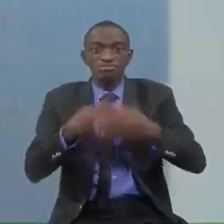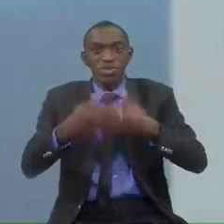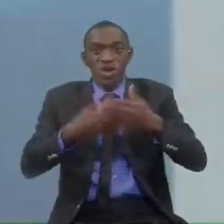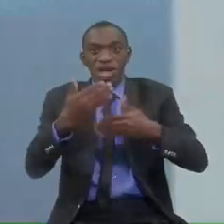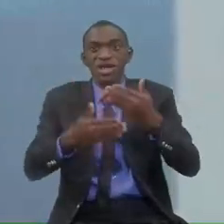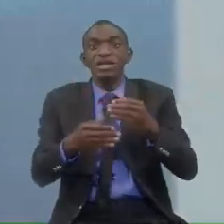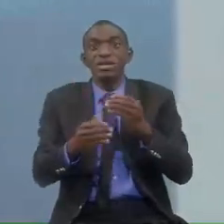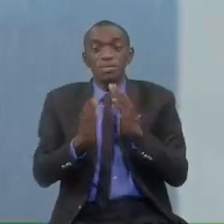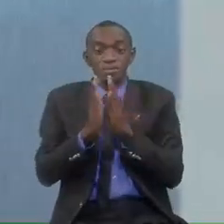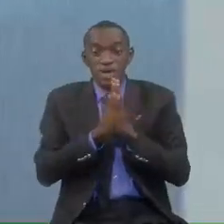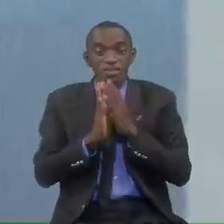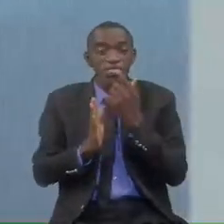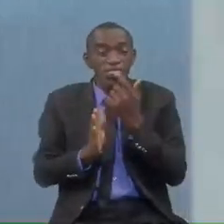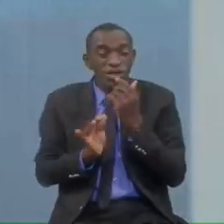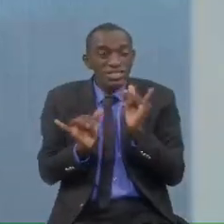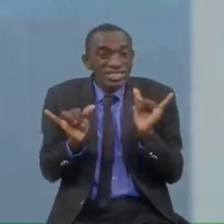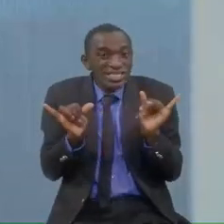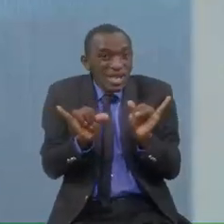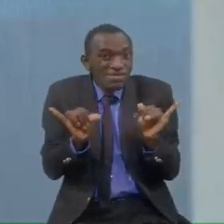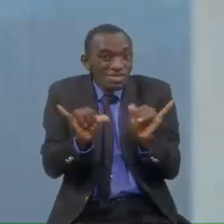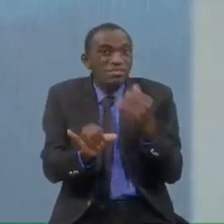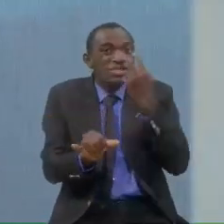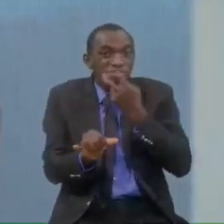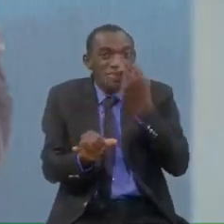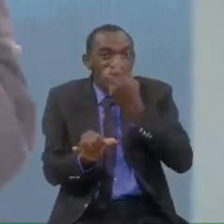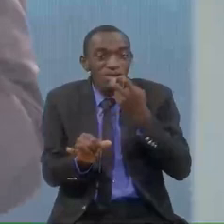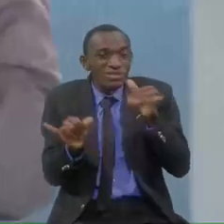cérébrales et on prie quand on veut.